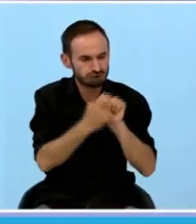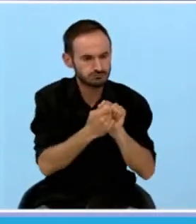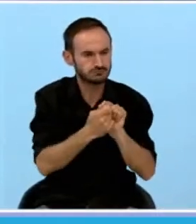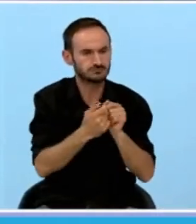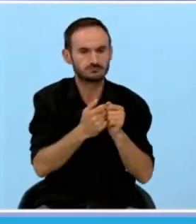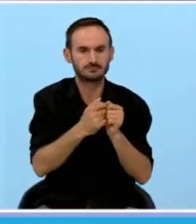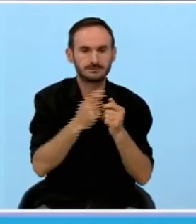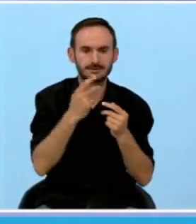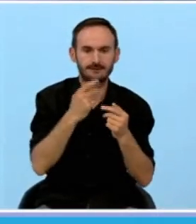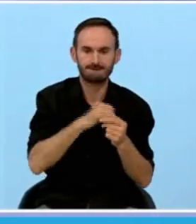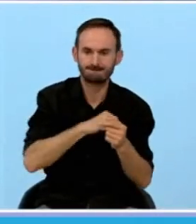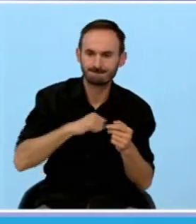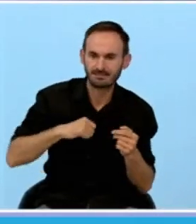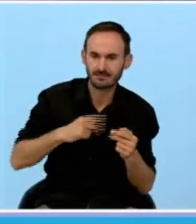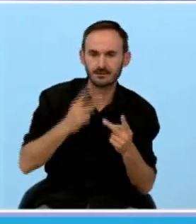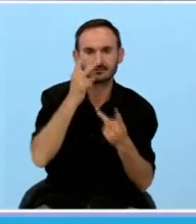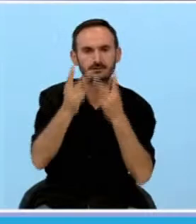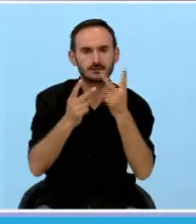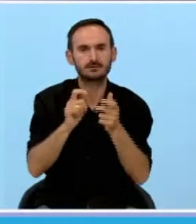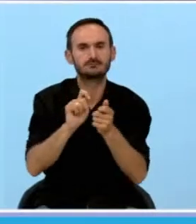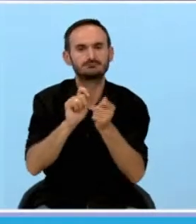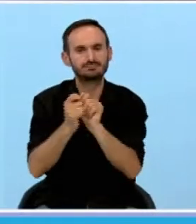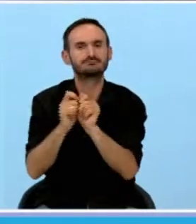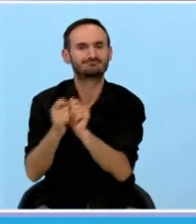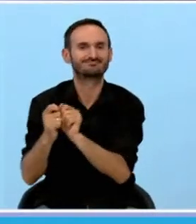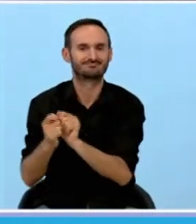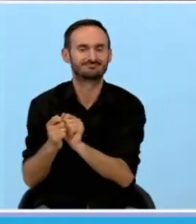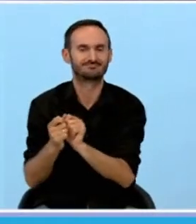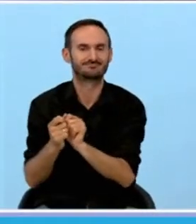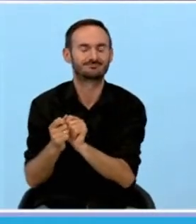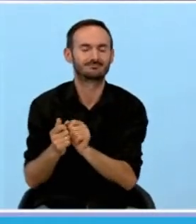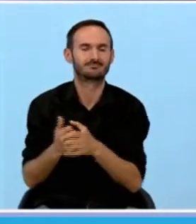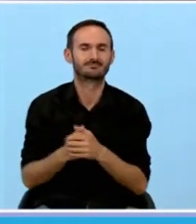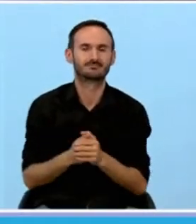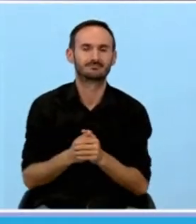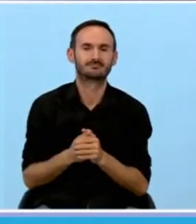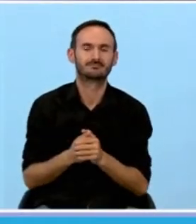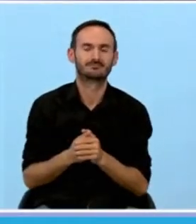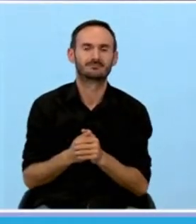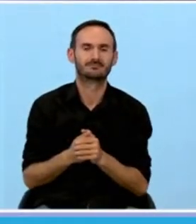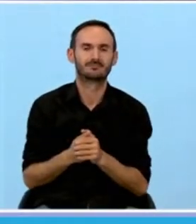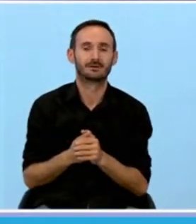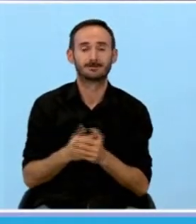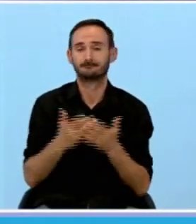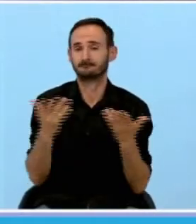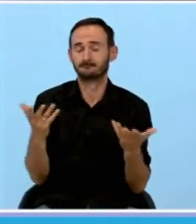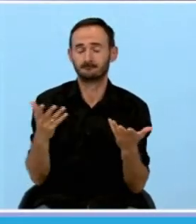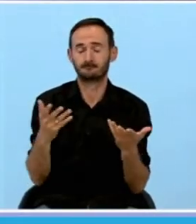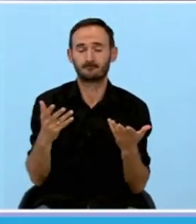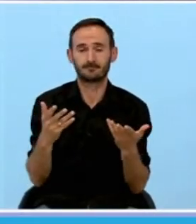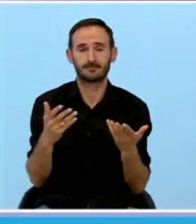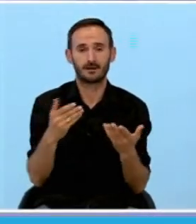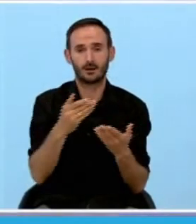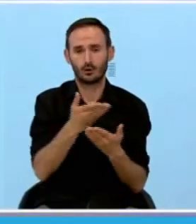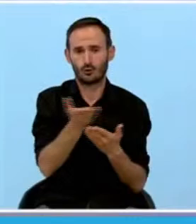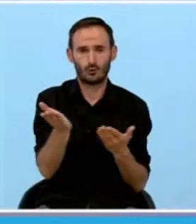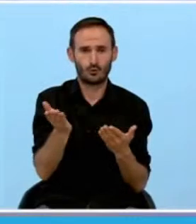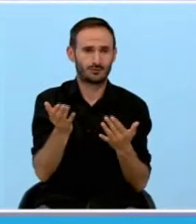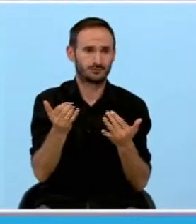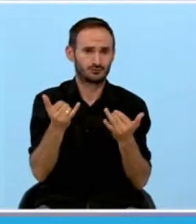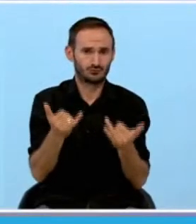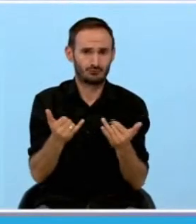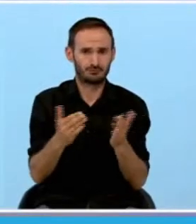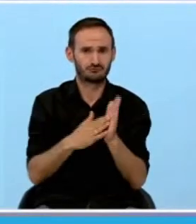ligjore për me ndryshu gjendjen në favor të respektimit drejtave të njerëzit. Kështu që nëse ju sa